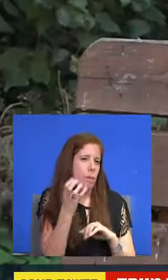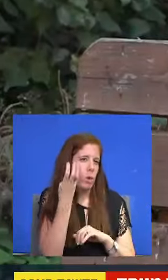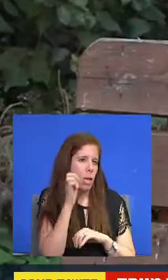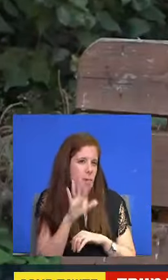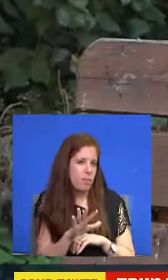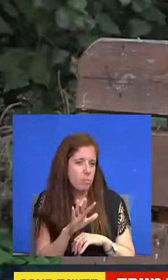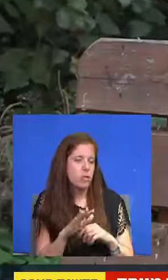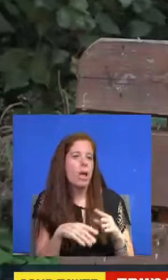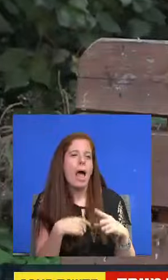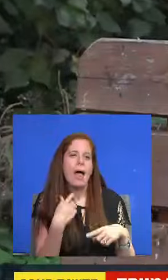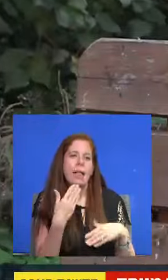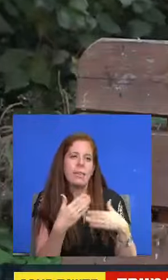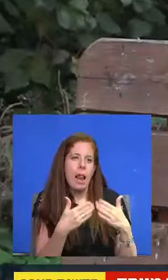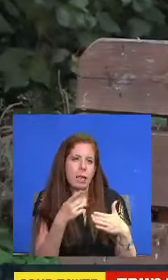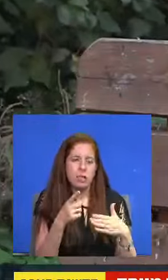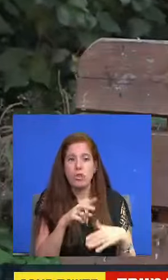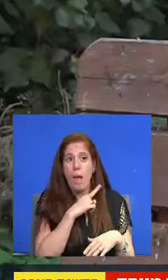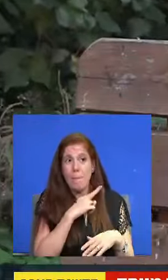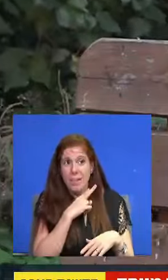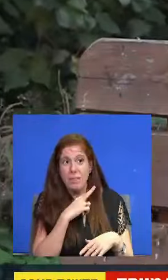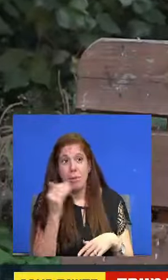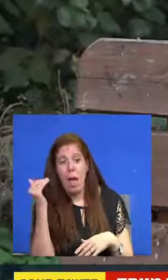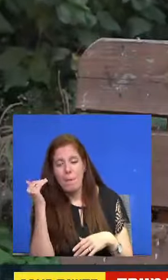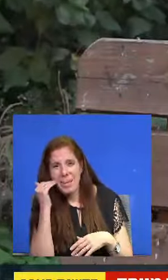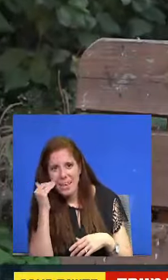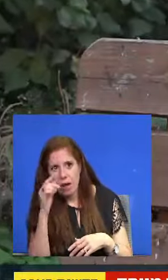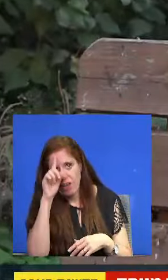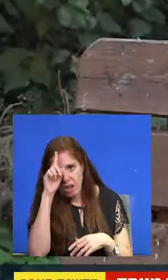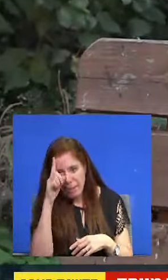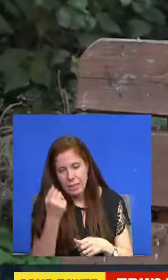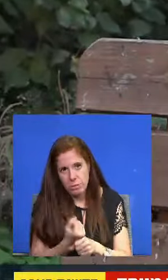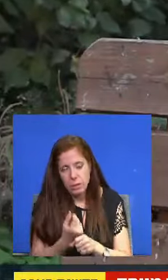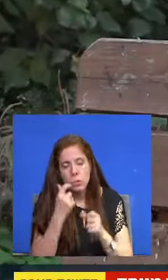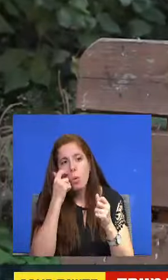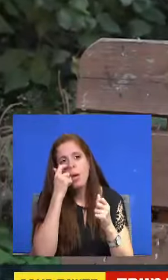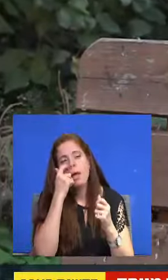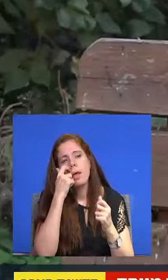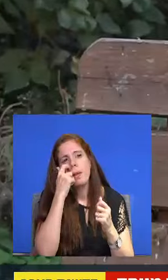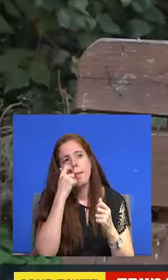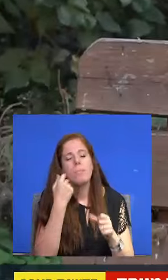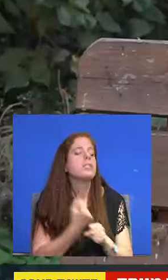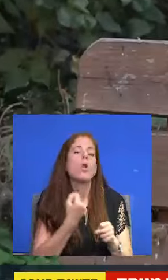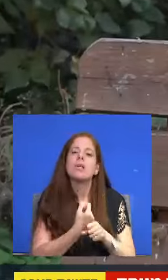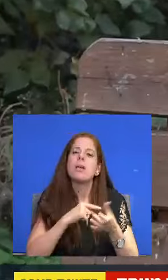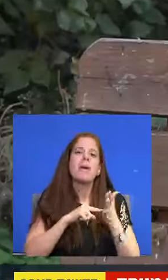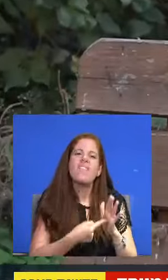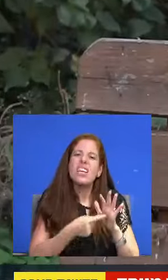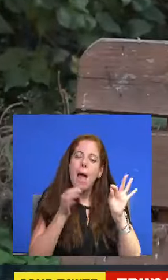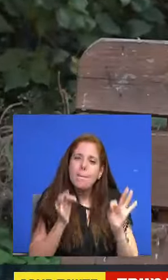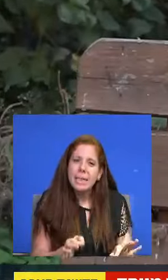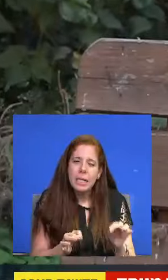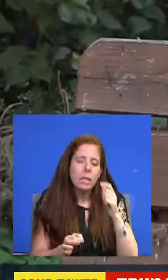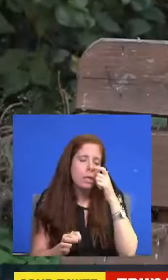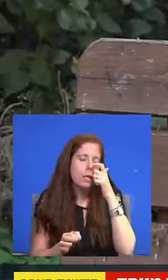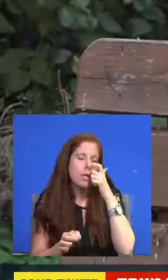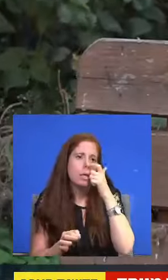Entnazifizierung von Engländern, Amerikanern, Deutschen, dass die halbherzig war, dass sie